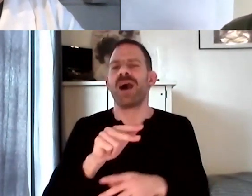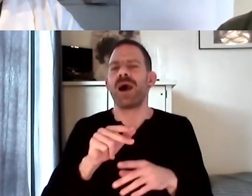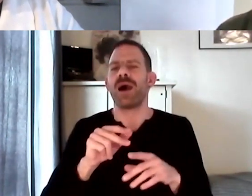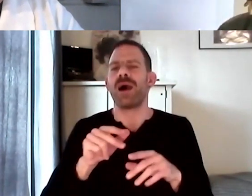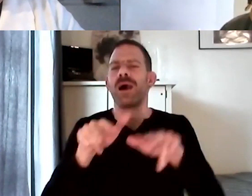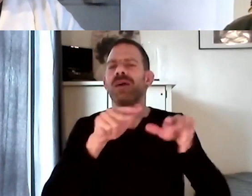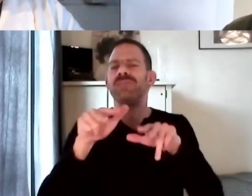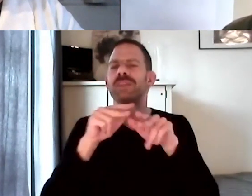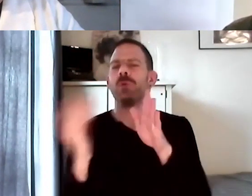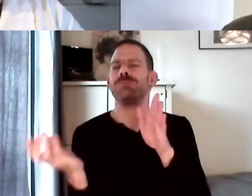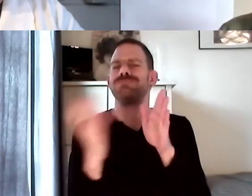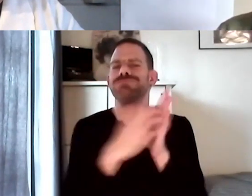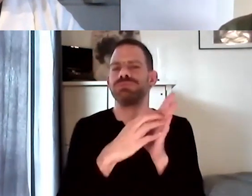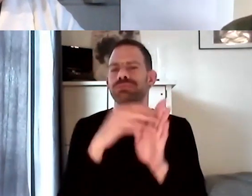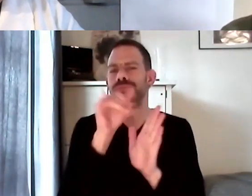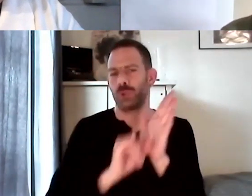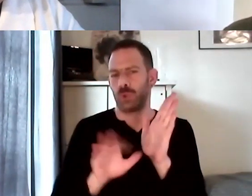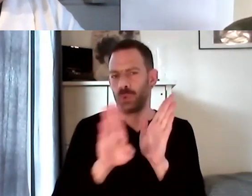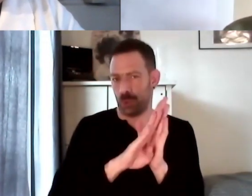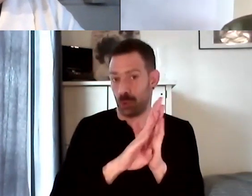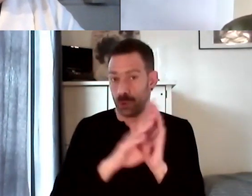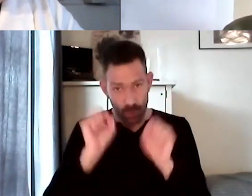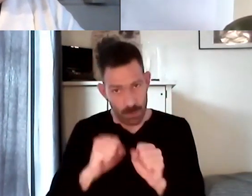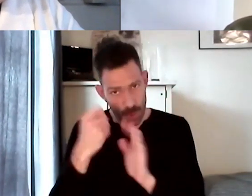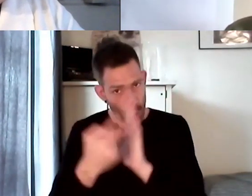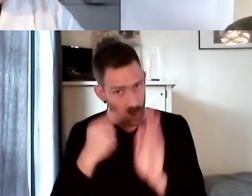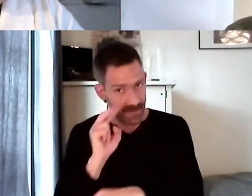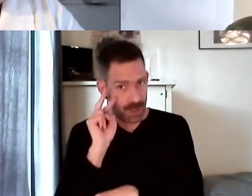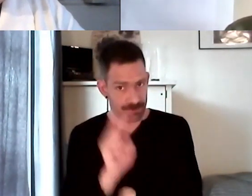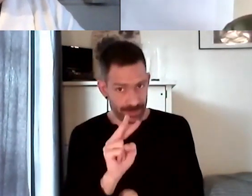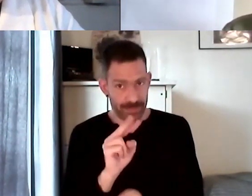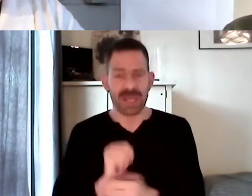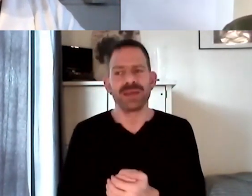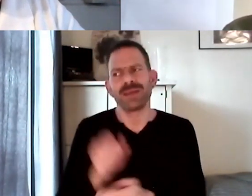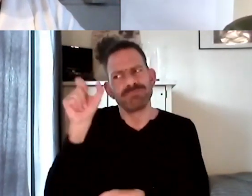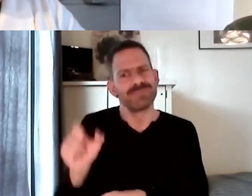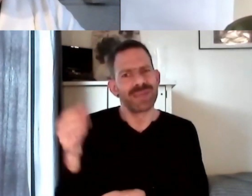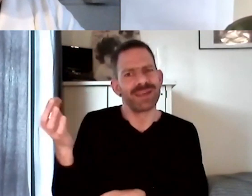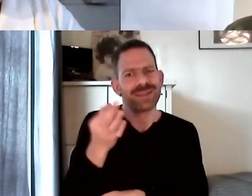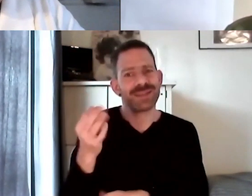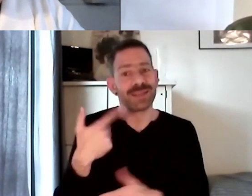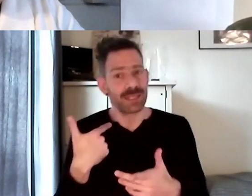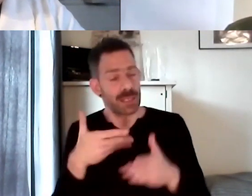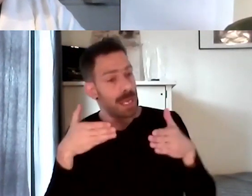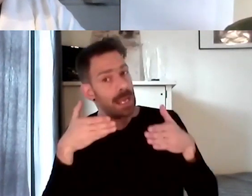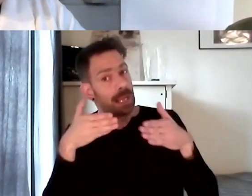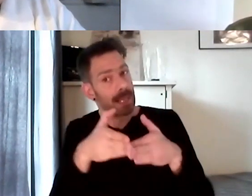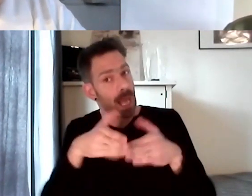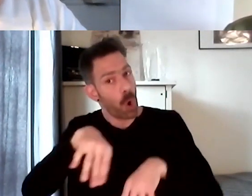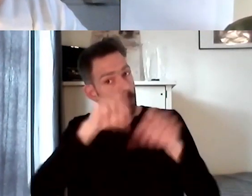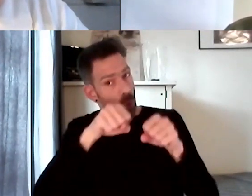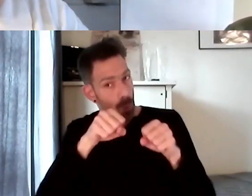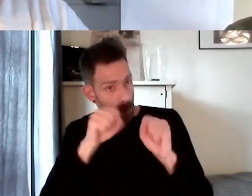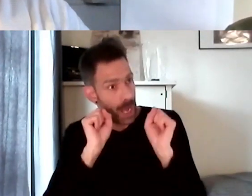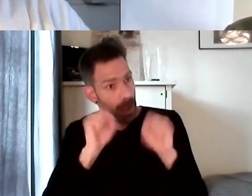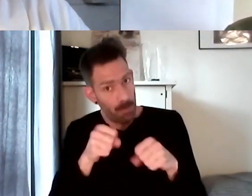sûr, sur YouTube. Vous pourrez le voir. Et quelqu'un me dit, Cap Emploi peut les renseigner dans le